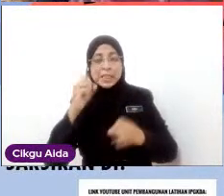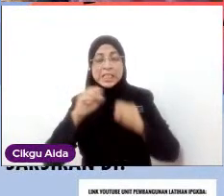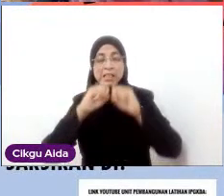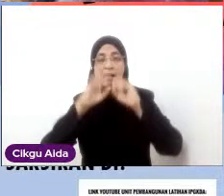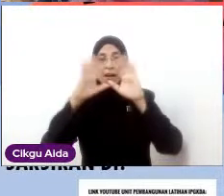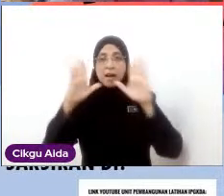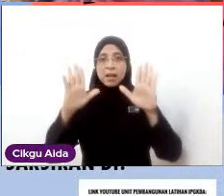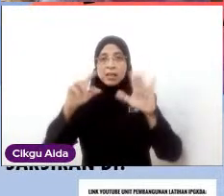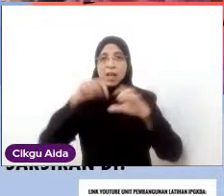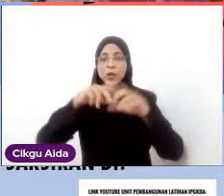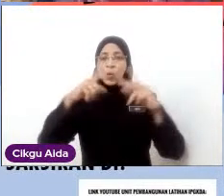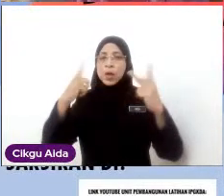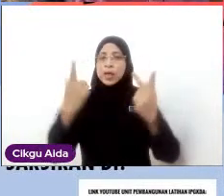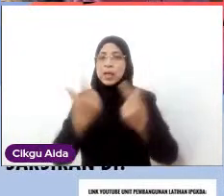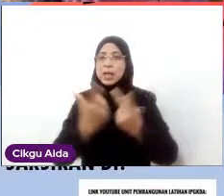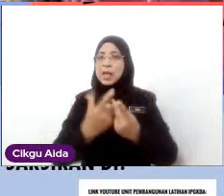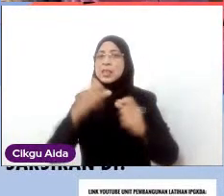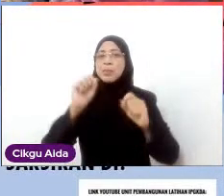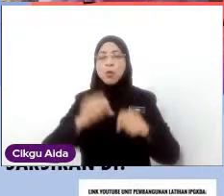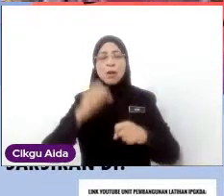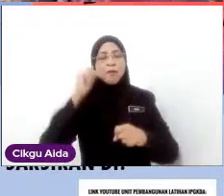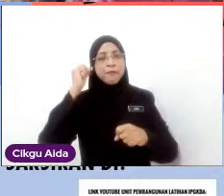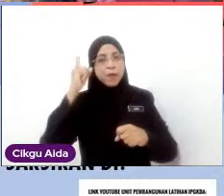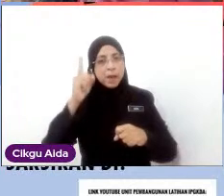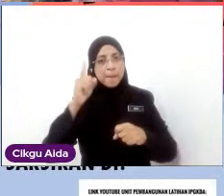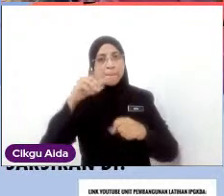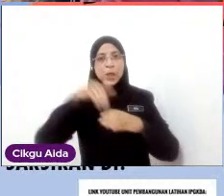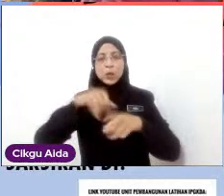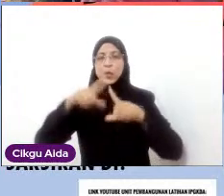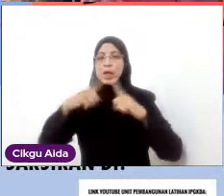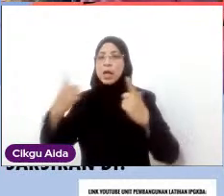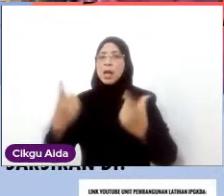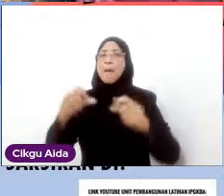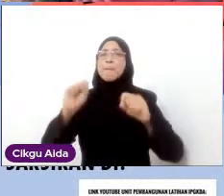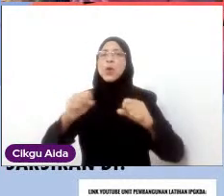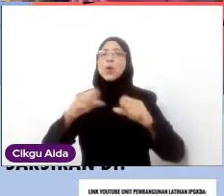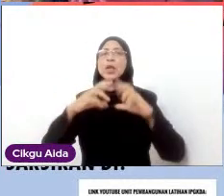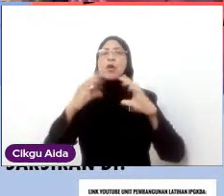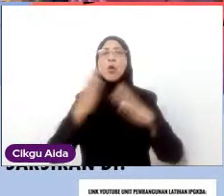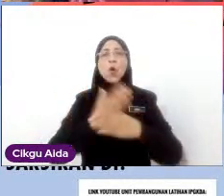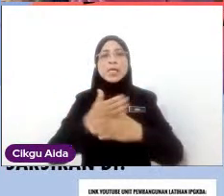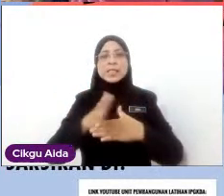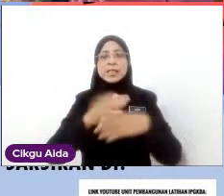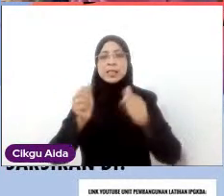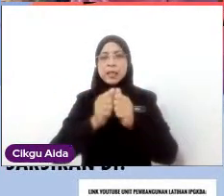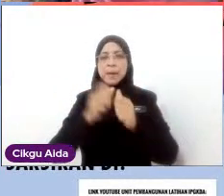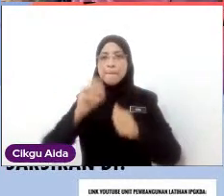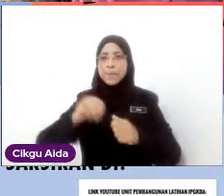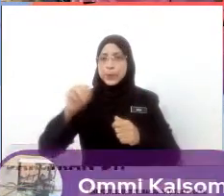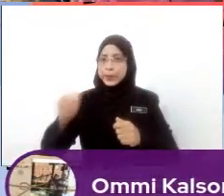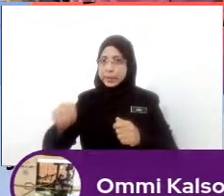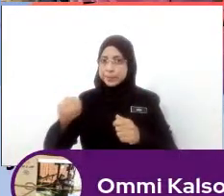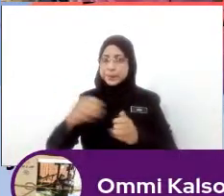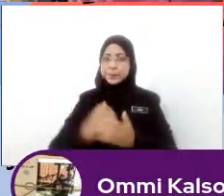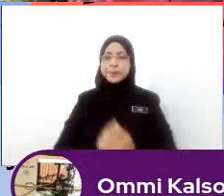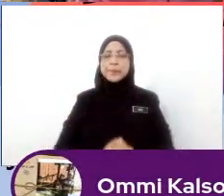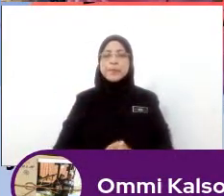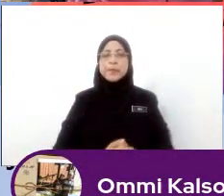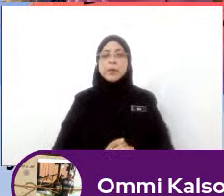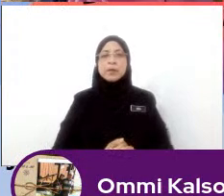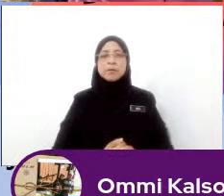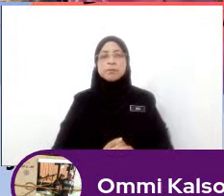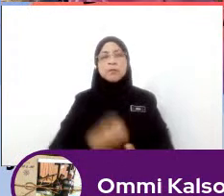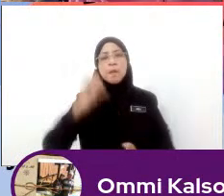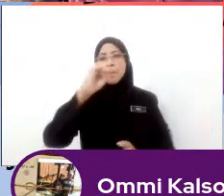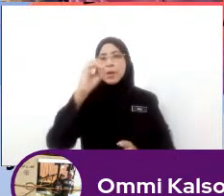dalam satu kelas tu memang sangat jelas lah, banyak sangat benda yang kita boleh buat berbanding sebelum ni sangat lambat bila kita buat PDP lah. Dan peratus